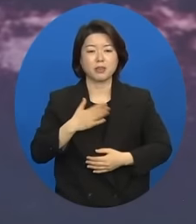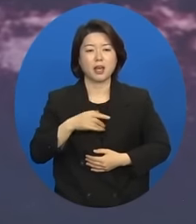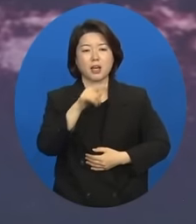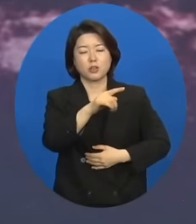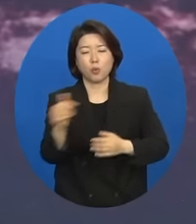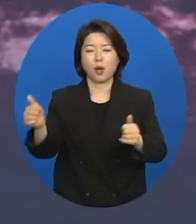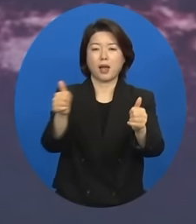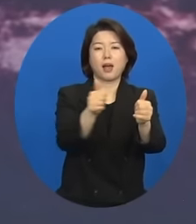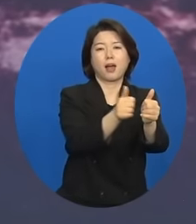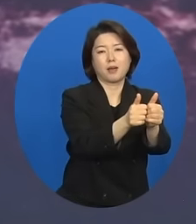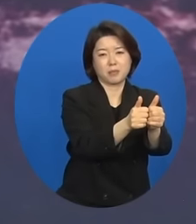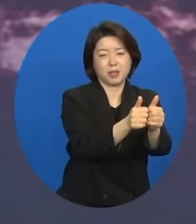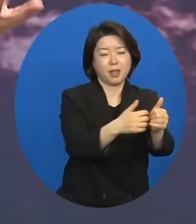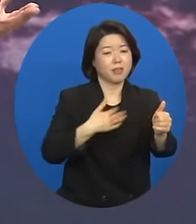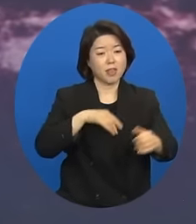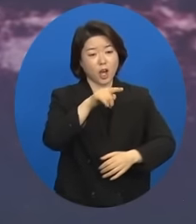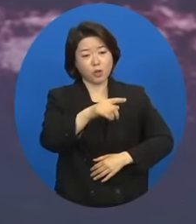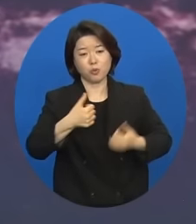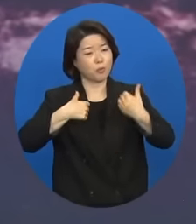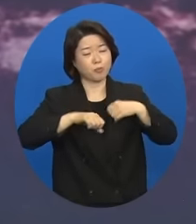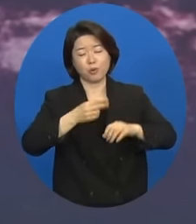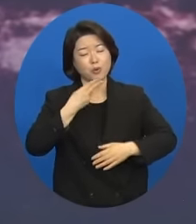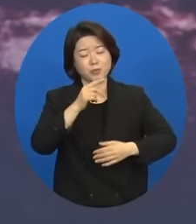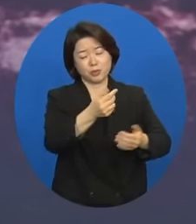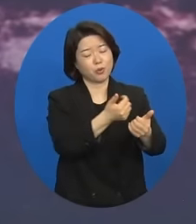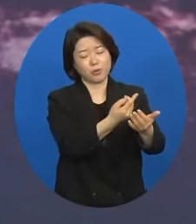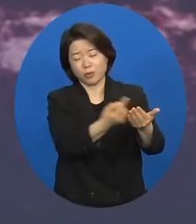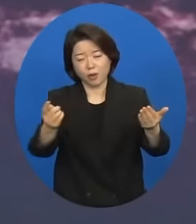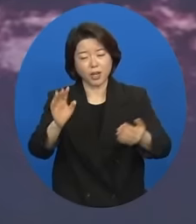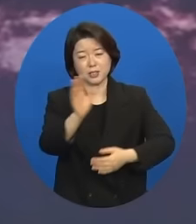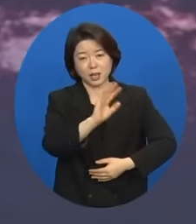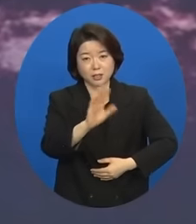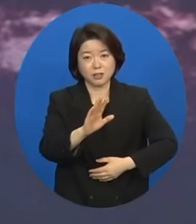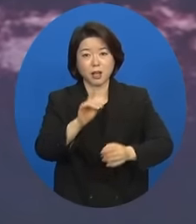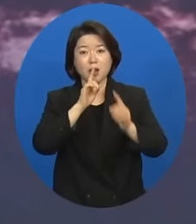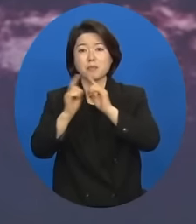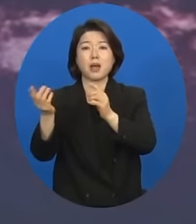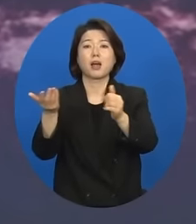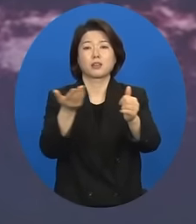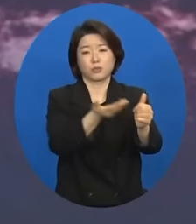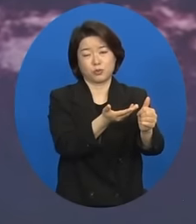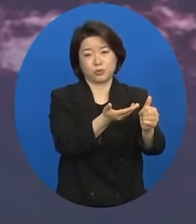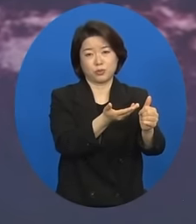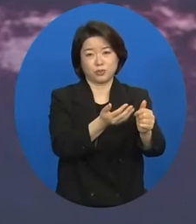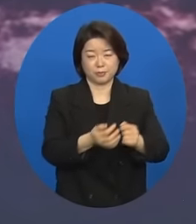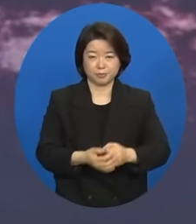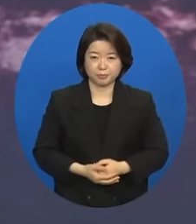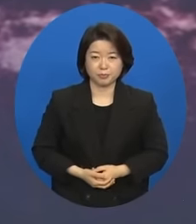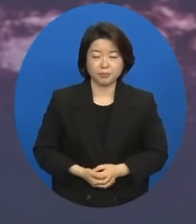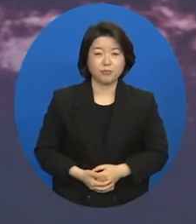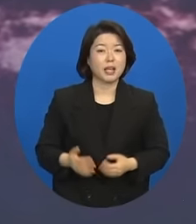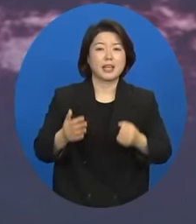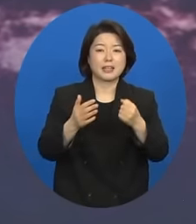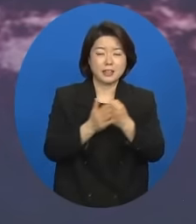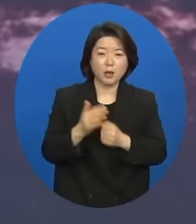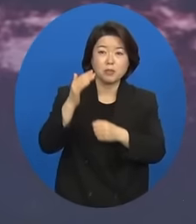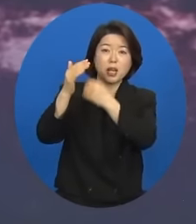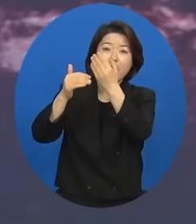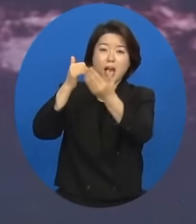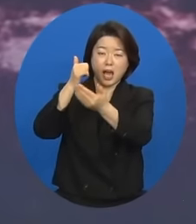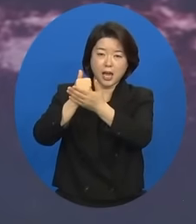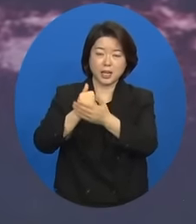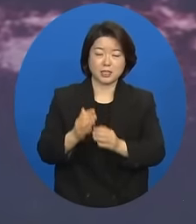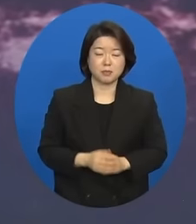함께한다 내가 너를 포기하지 않는다 너를 떠나지 않는 라고 말씀을 하시는 거죠이 그림만 보면 자 그래서 하나님이